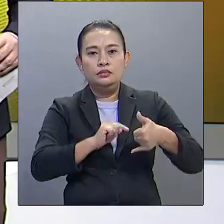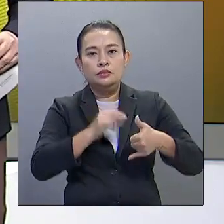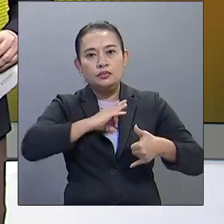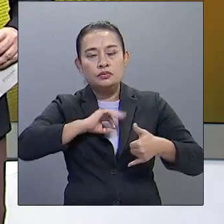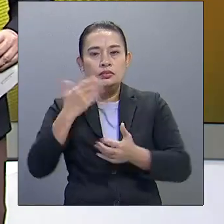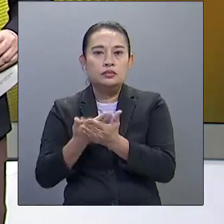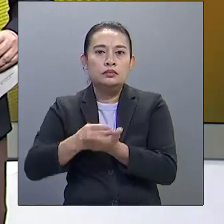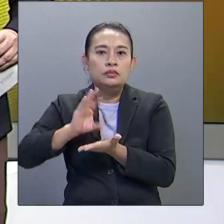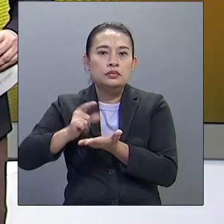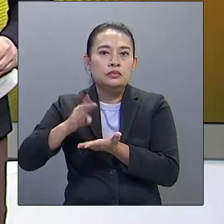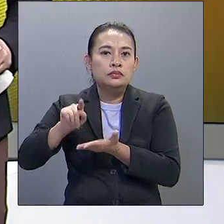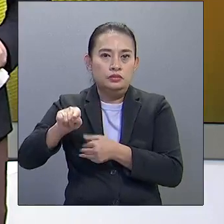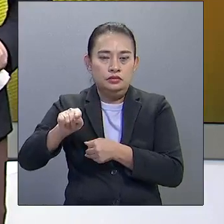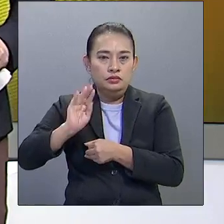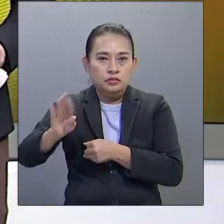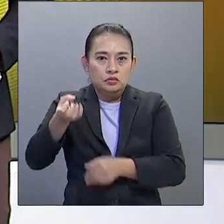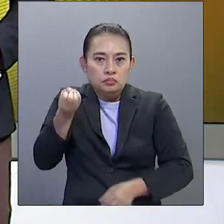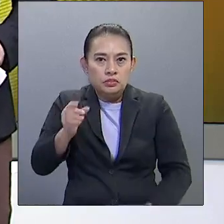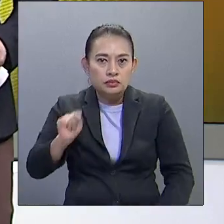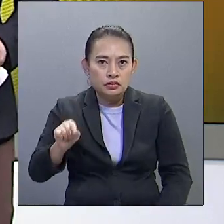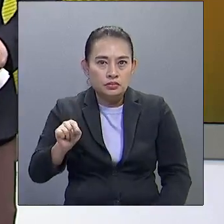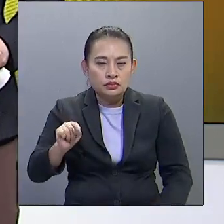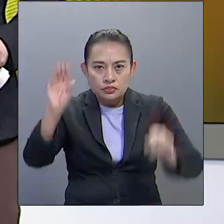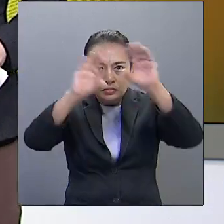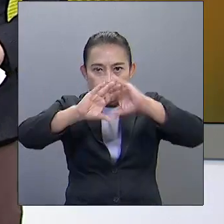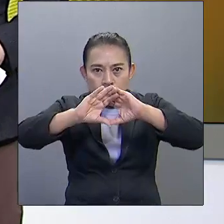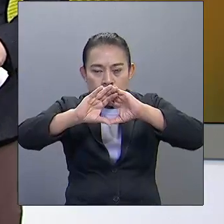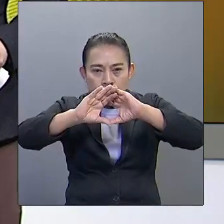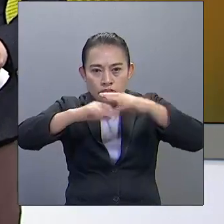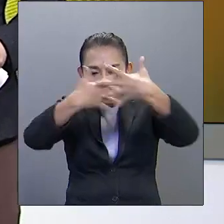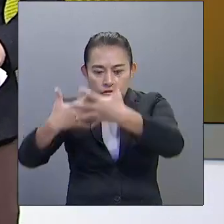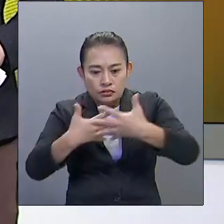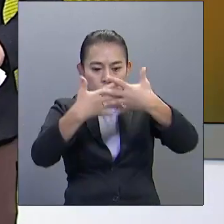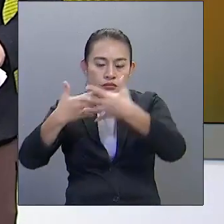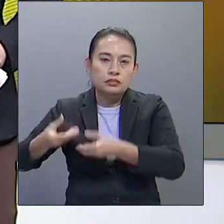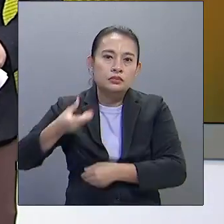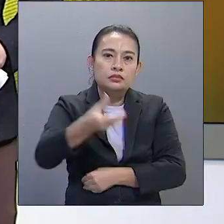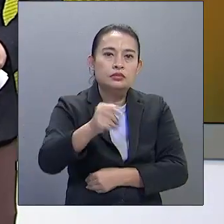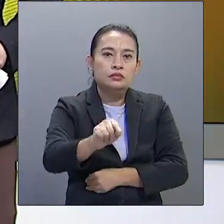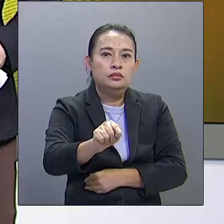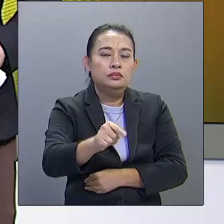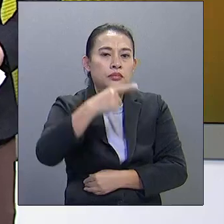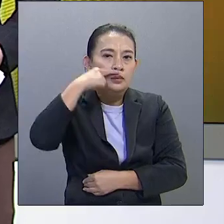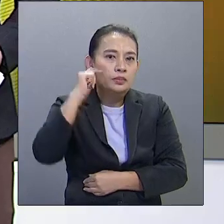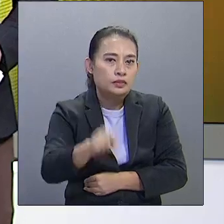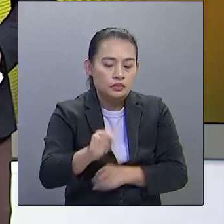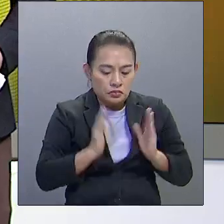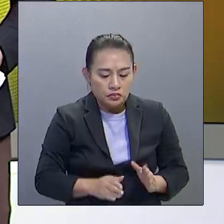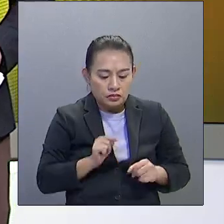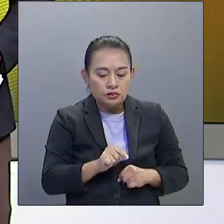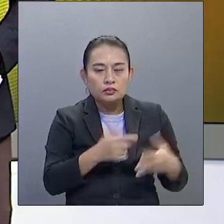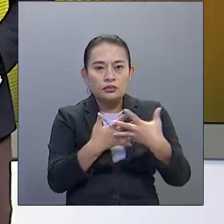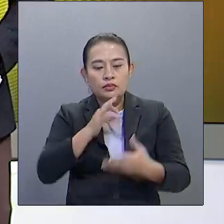งบประมาณจำนวนมหาศาลที่สหรัฐมอบให้กับยูเครนอาจจะทำให้ชาวอเมริกันจำนวนไม่น้อยรู้สึกไม่สบาย